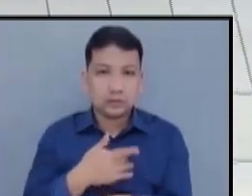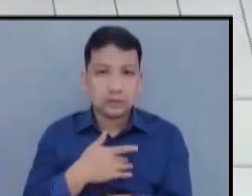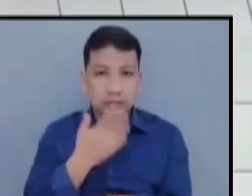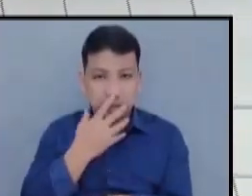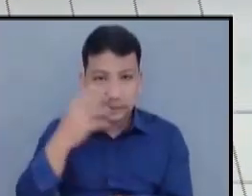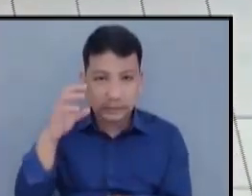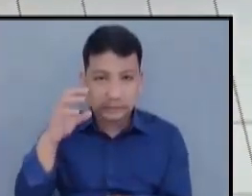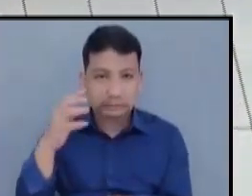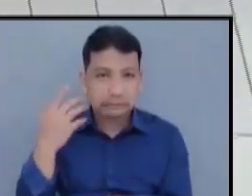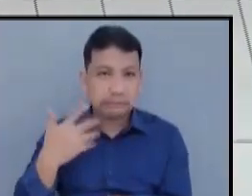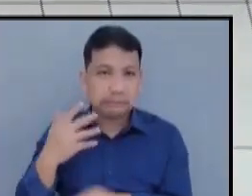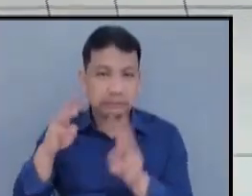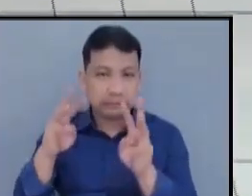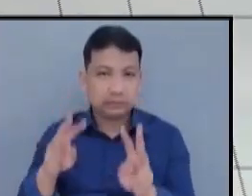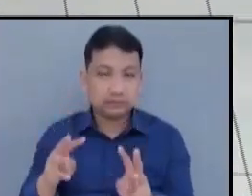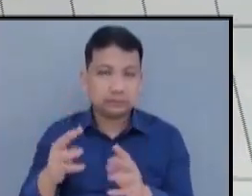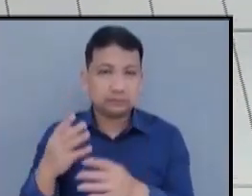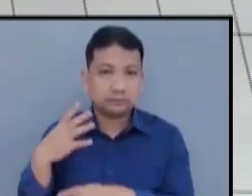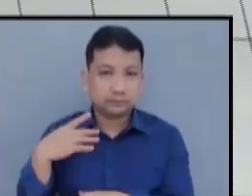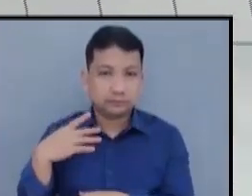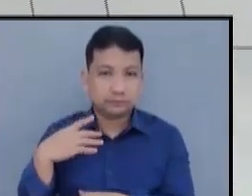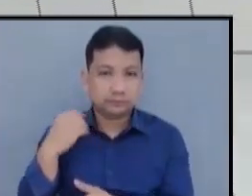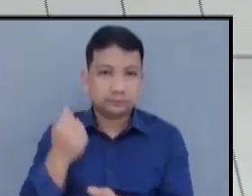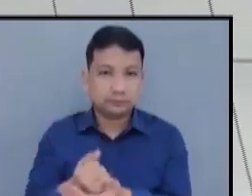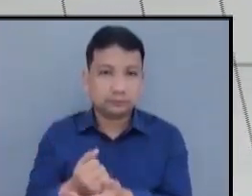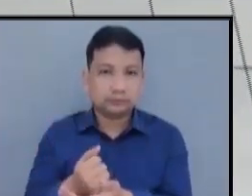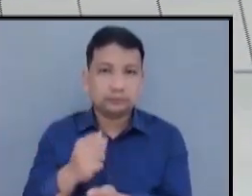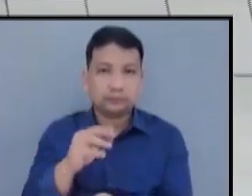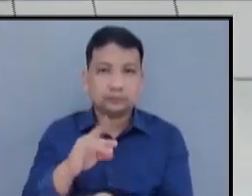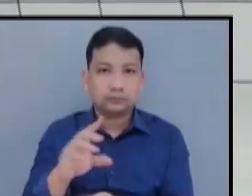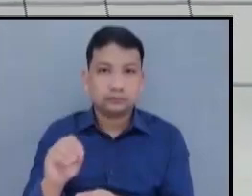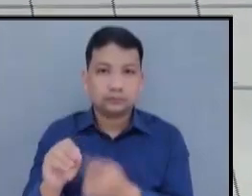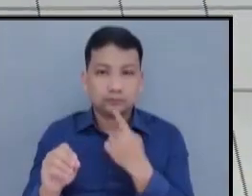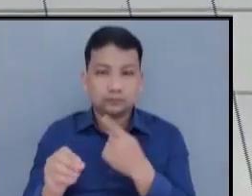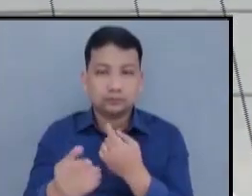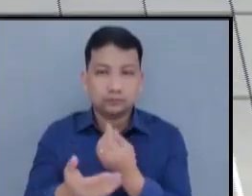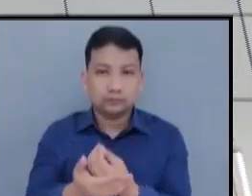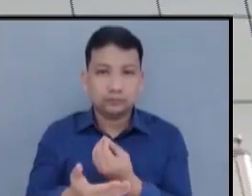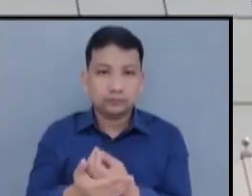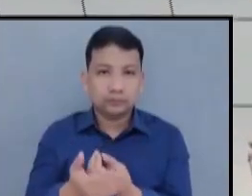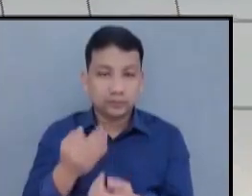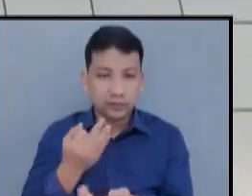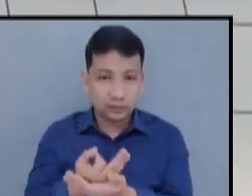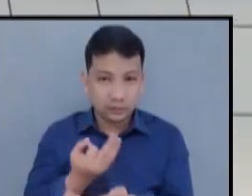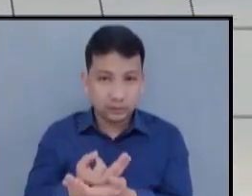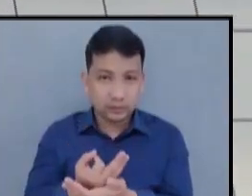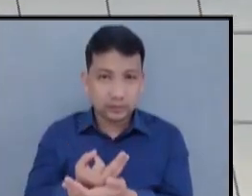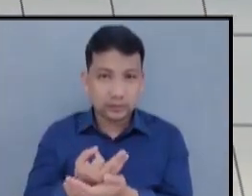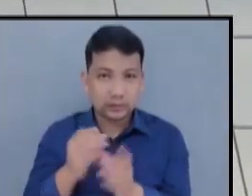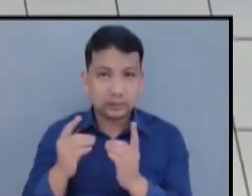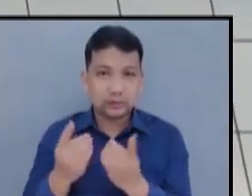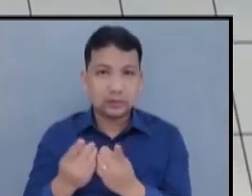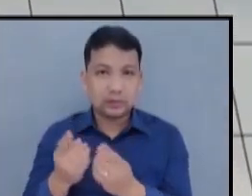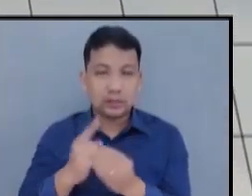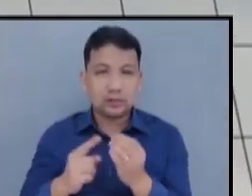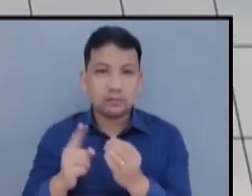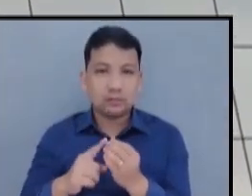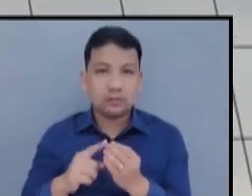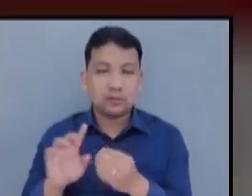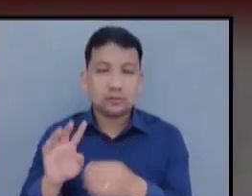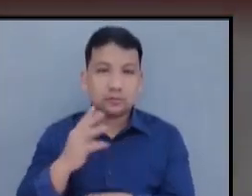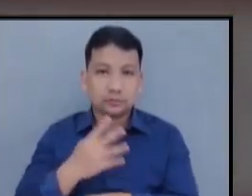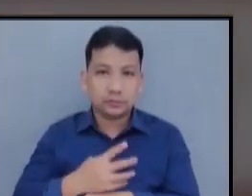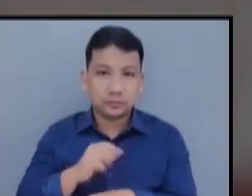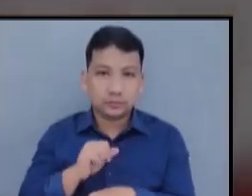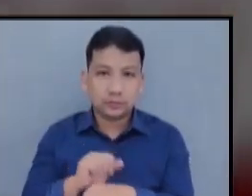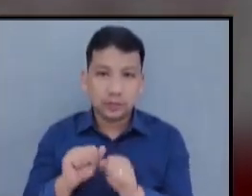panahon. Hinihintay pa ang paglalabas ng memorandum ng Finance Department kaugnay ng outlines o kung paano ipatutupad ang work